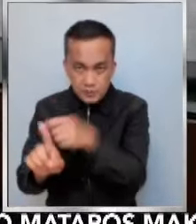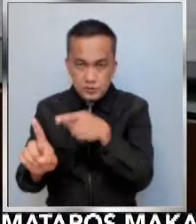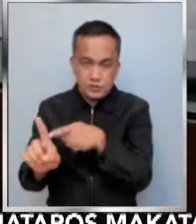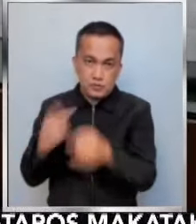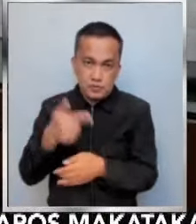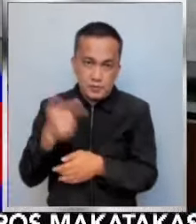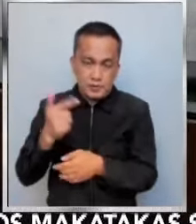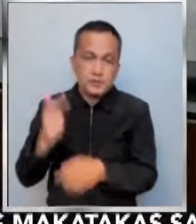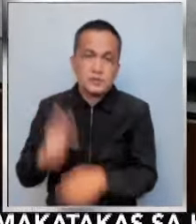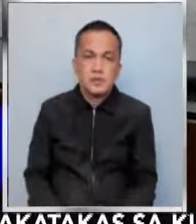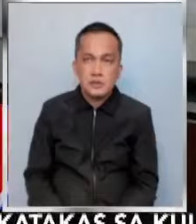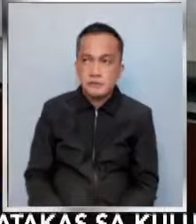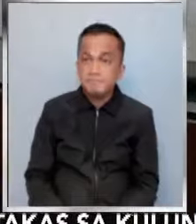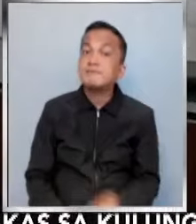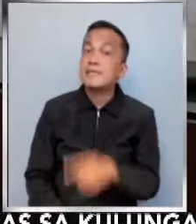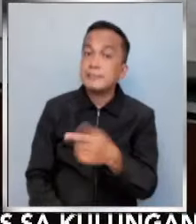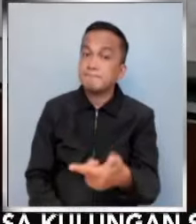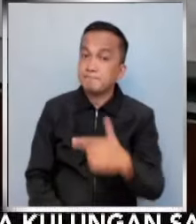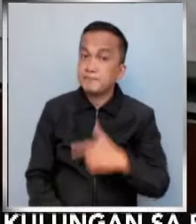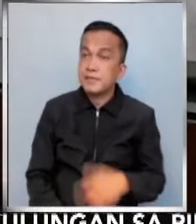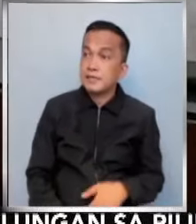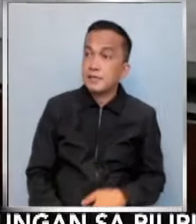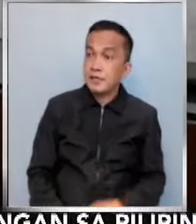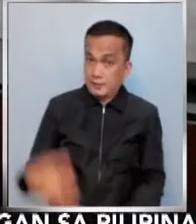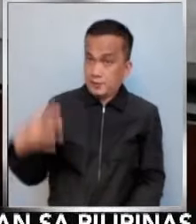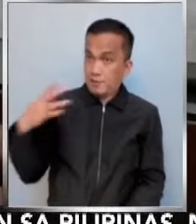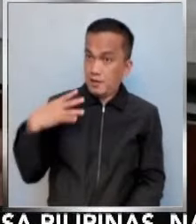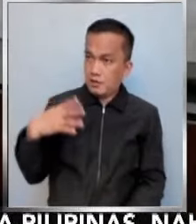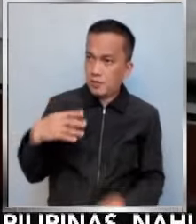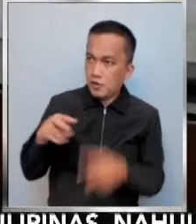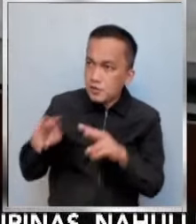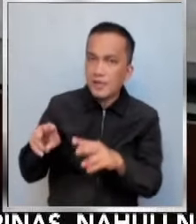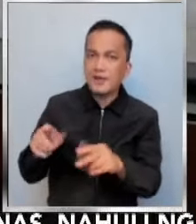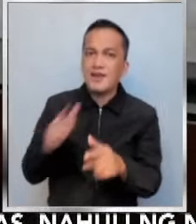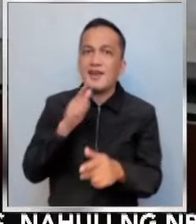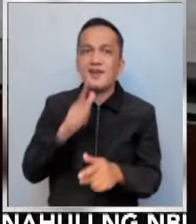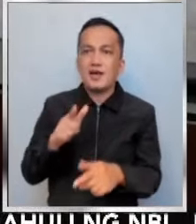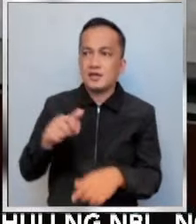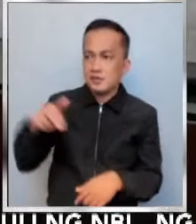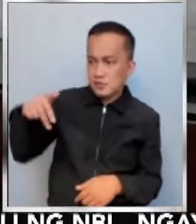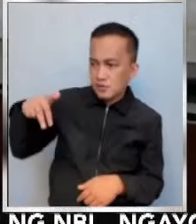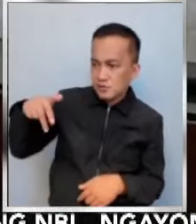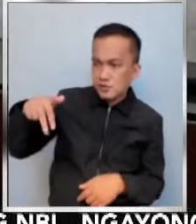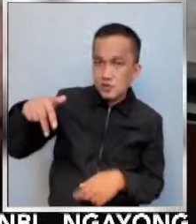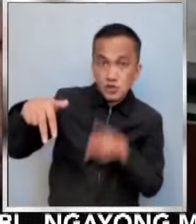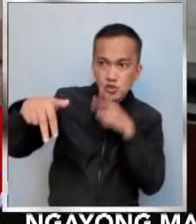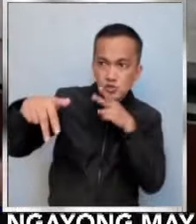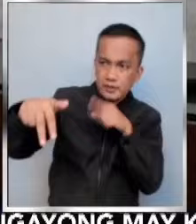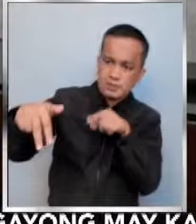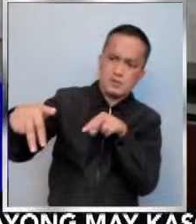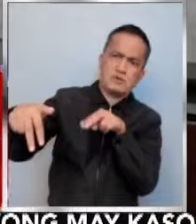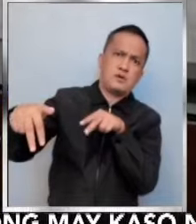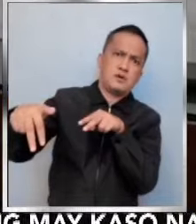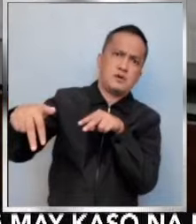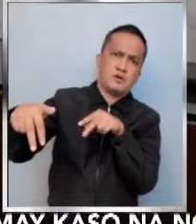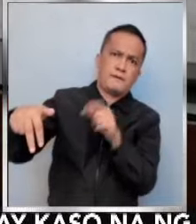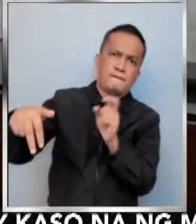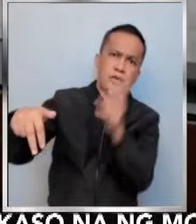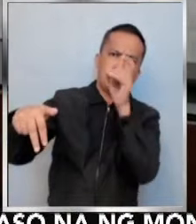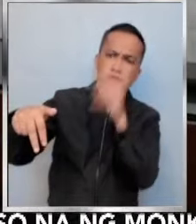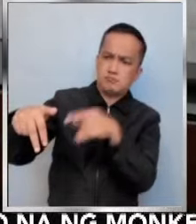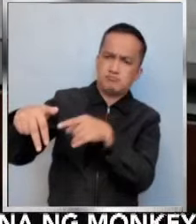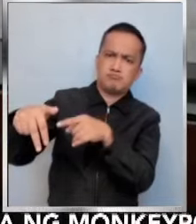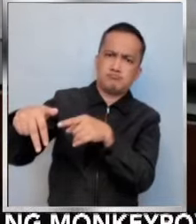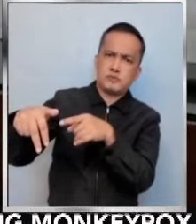siya. Fortunately, nagpakita ho siya. Naglalakad ho yung ating suspect. And then, promptly, hindi naman